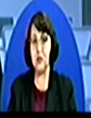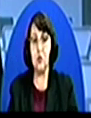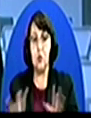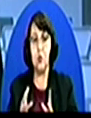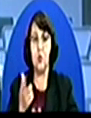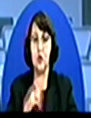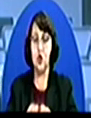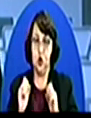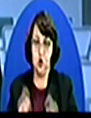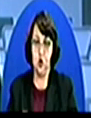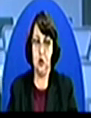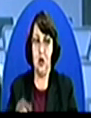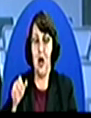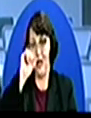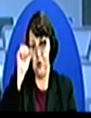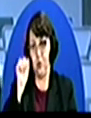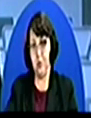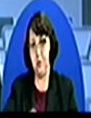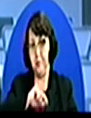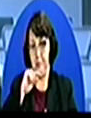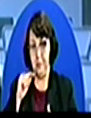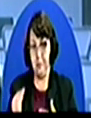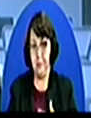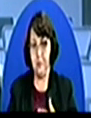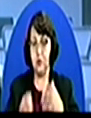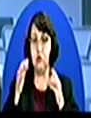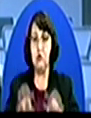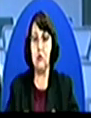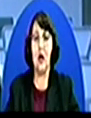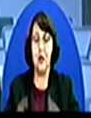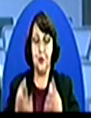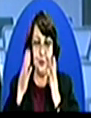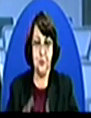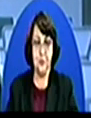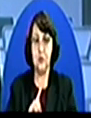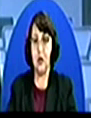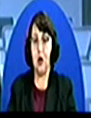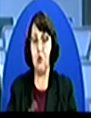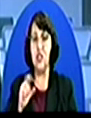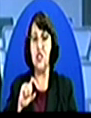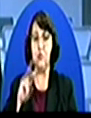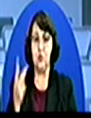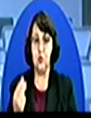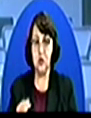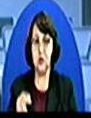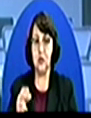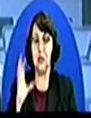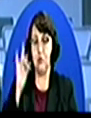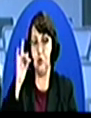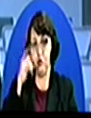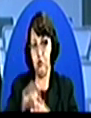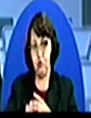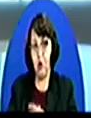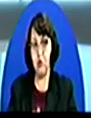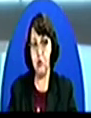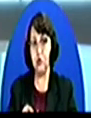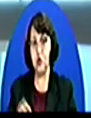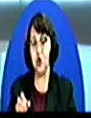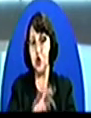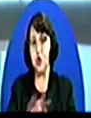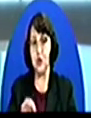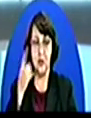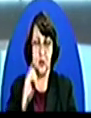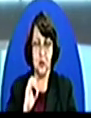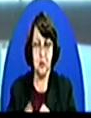Өнөөдөр болж хэд хэдэн асуудлыг хэлэлцсэн шийдвэр гаргалаа. Өнөөдөр гаргасан нэгэн шийдвэрийн дагуу эрчим хүчний салбарт хоригдлуурын төсөл хэрэгжүүлэх юм аа. Тэгэхээр